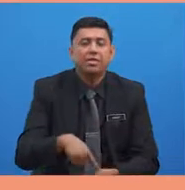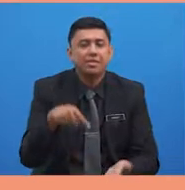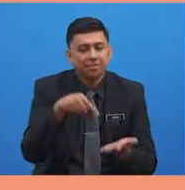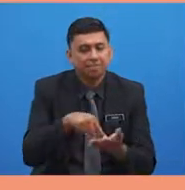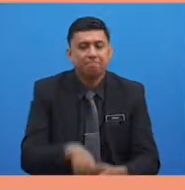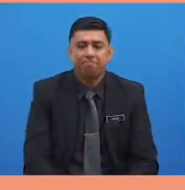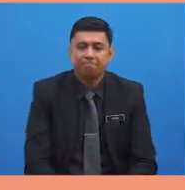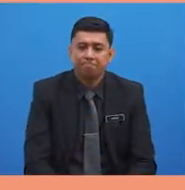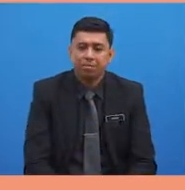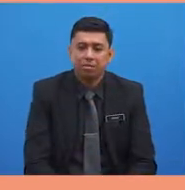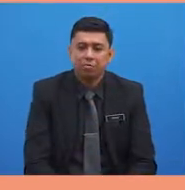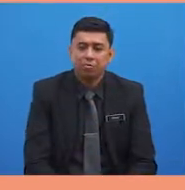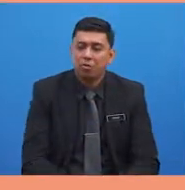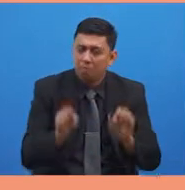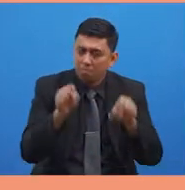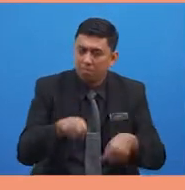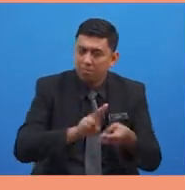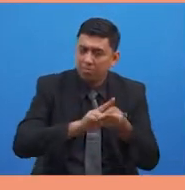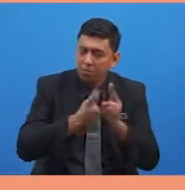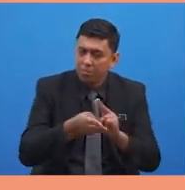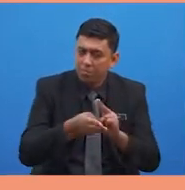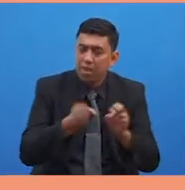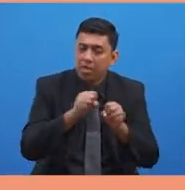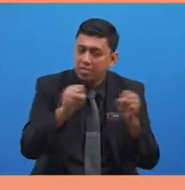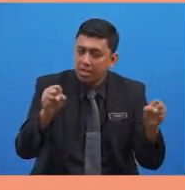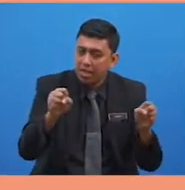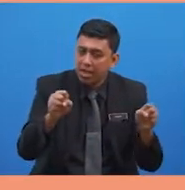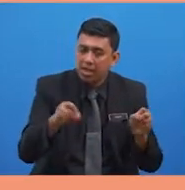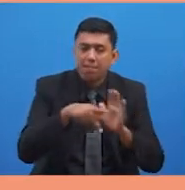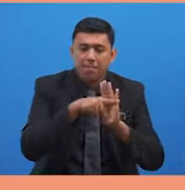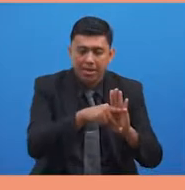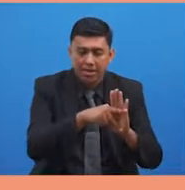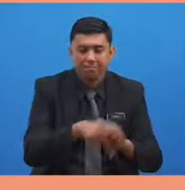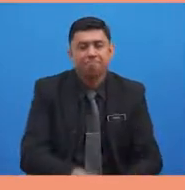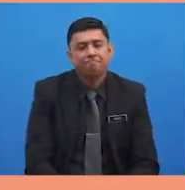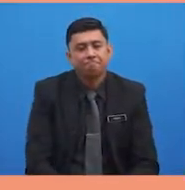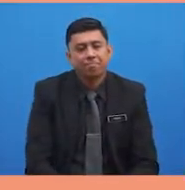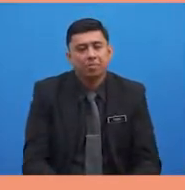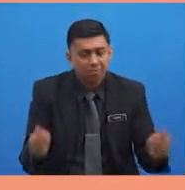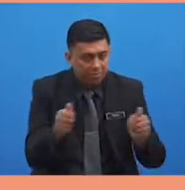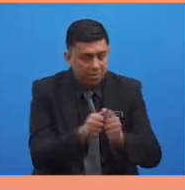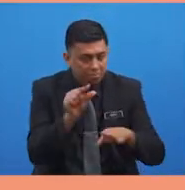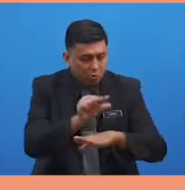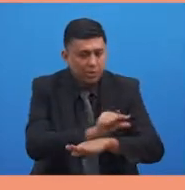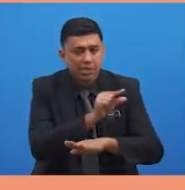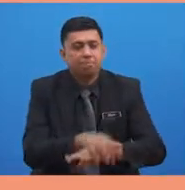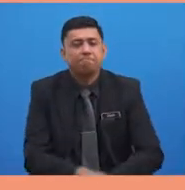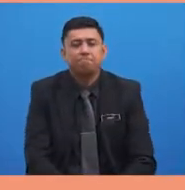Antaranya, kebolehan mengubah saiz paparan peta digital dengan